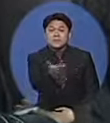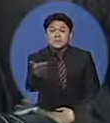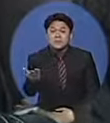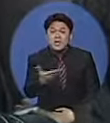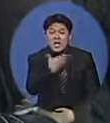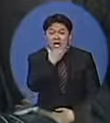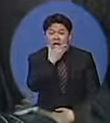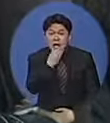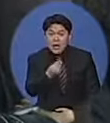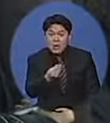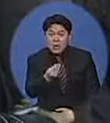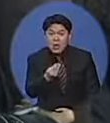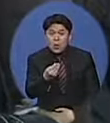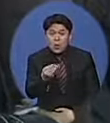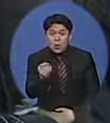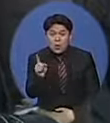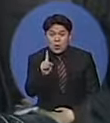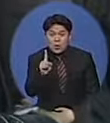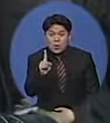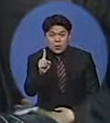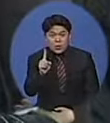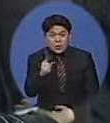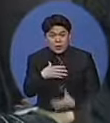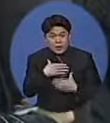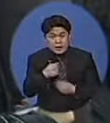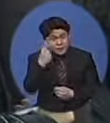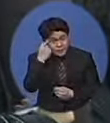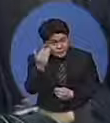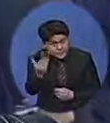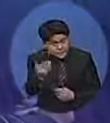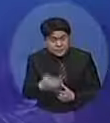여러분의 행복은 안전한가요?